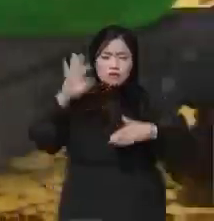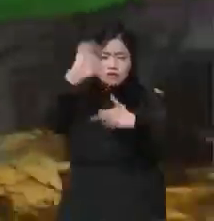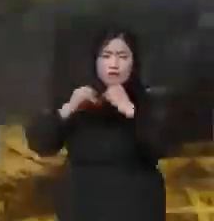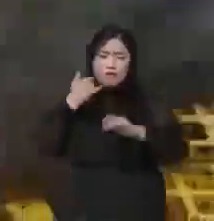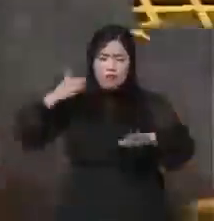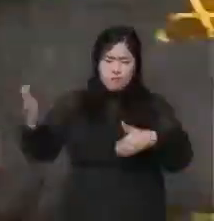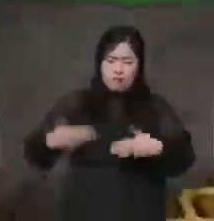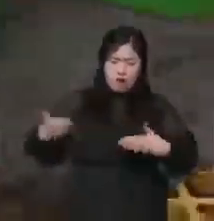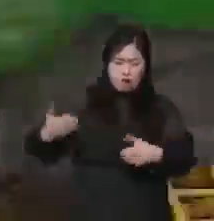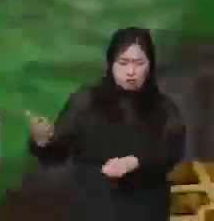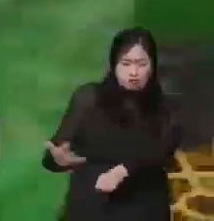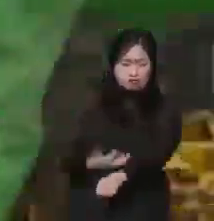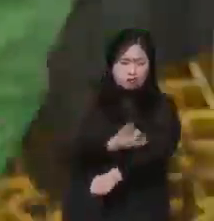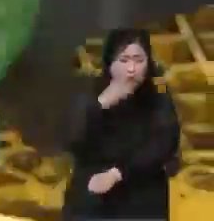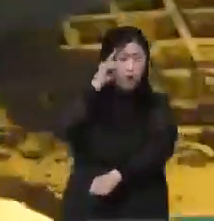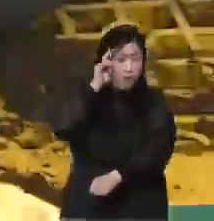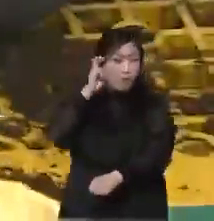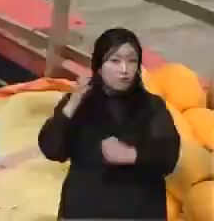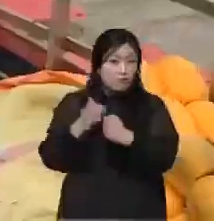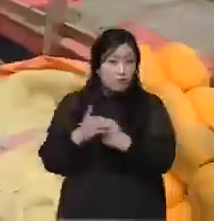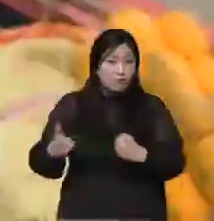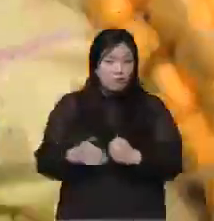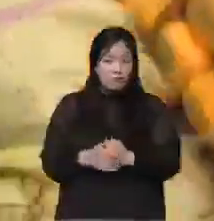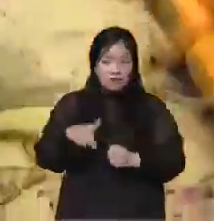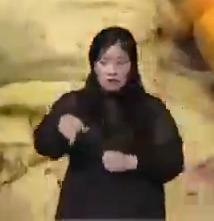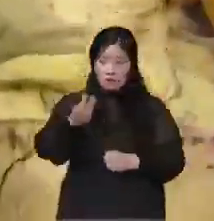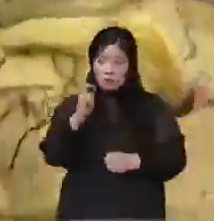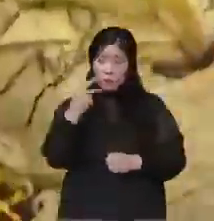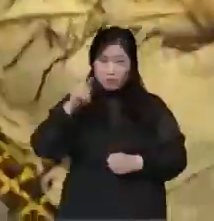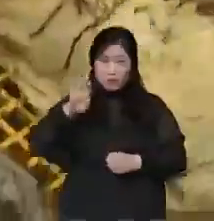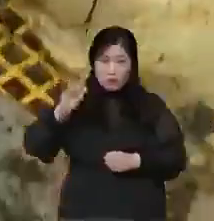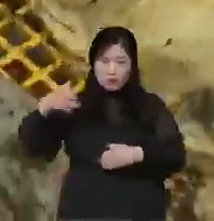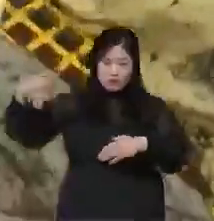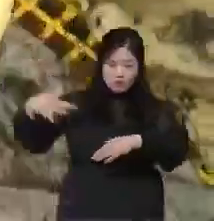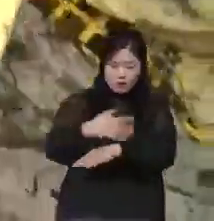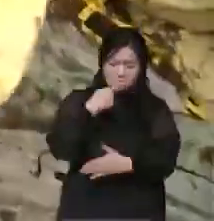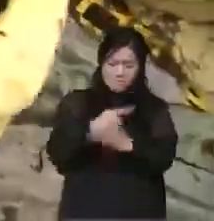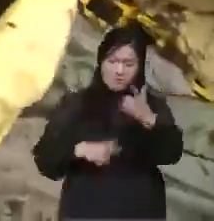해상에 강한 바람이 불 것으로 예보되면서 굉생이 모자반